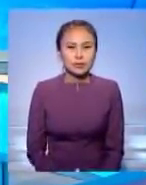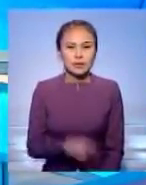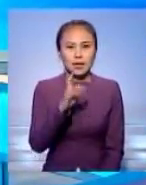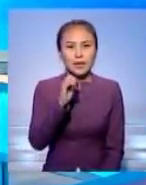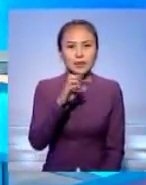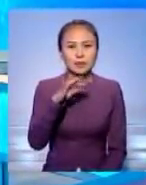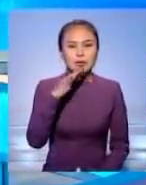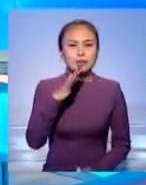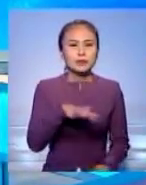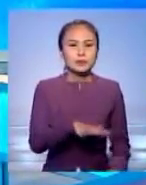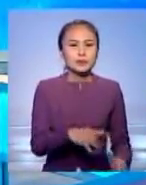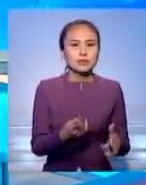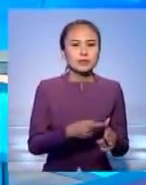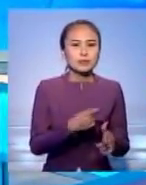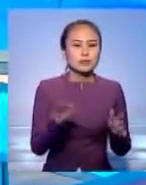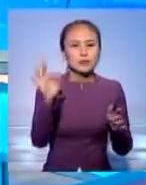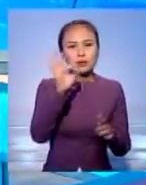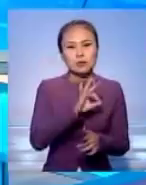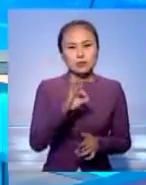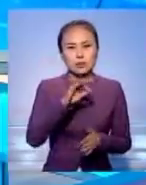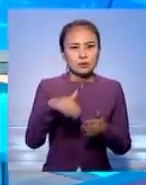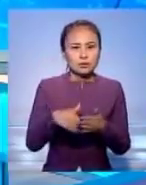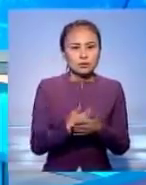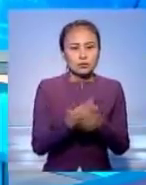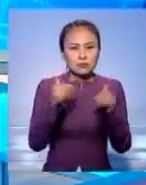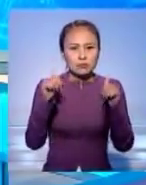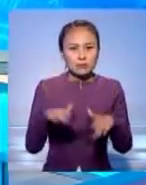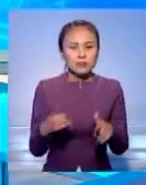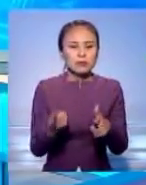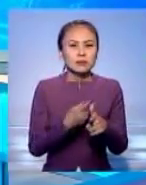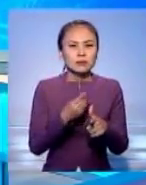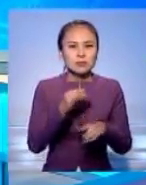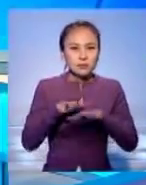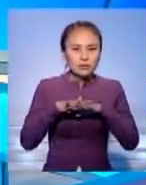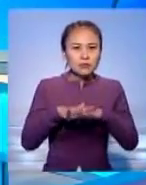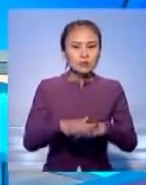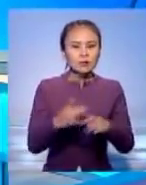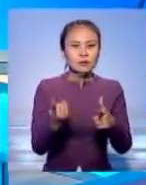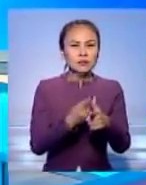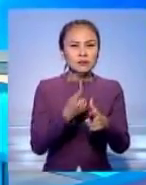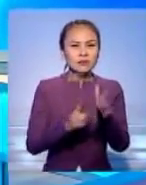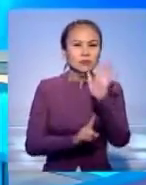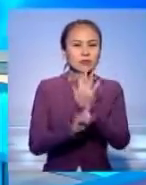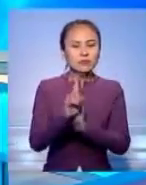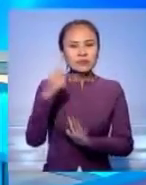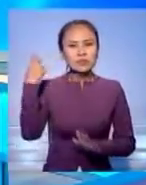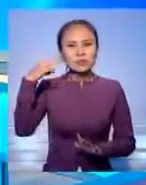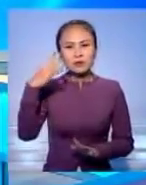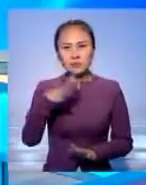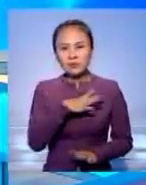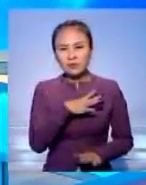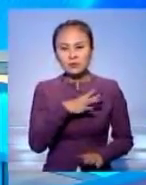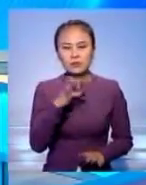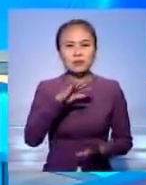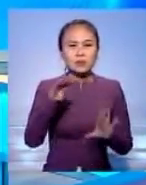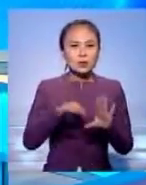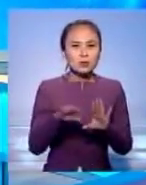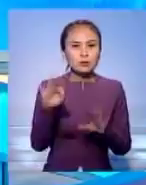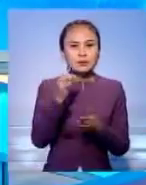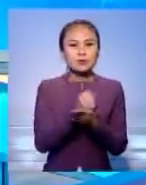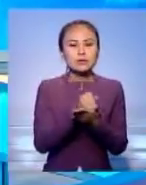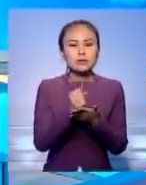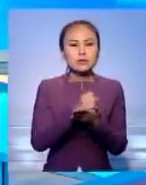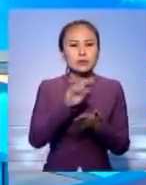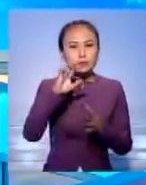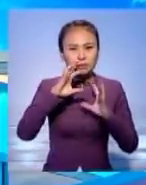Каспий теңізінің құқықтық мәртебесі туралы конвенцияның қабылдануы елімізге тартылатын инвестиция көлемін арттырады. Қазақстан Республикасы тұңғыш